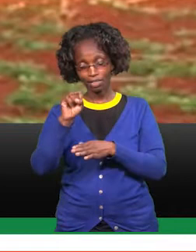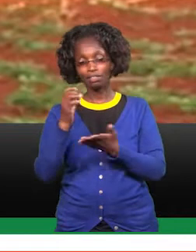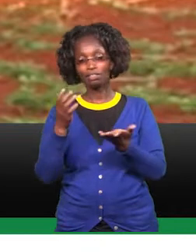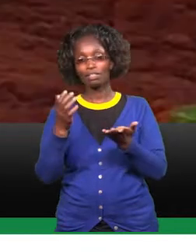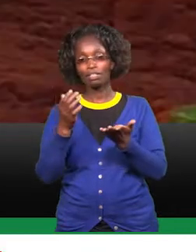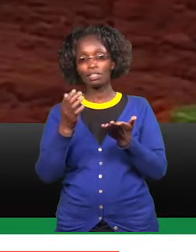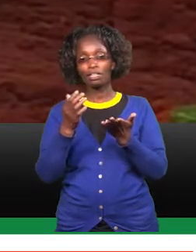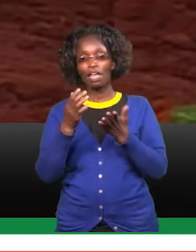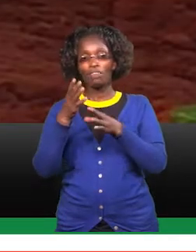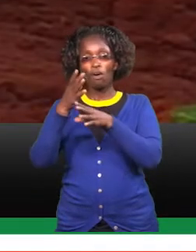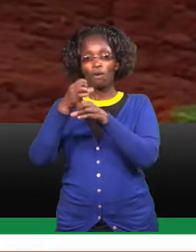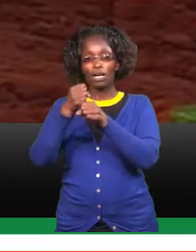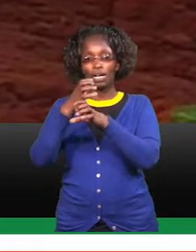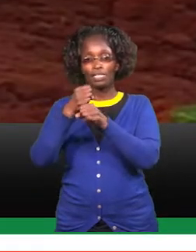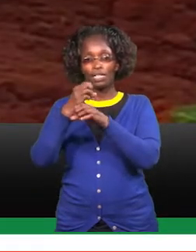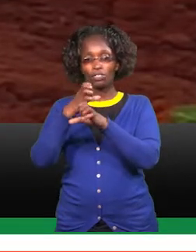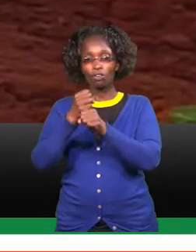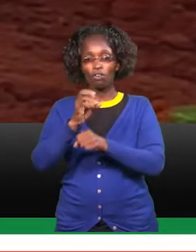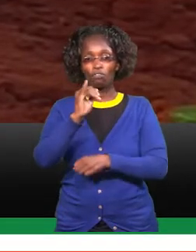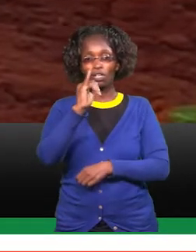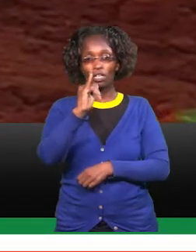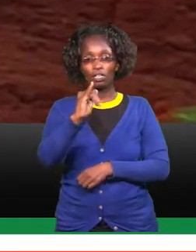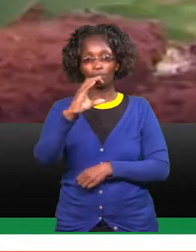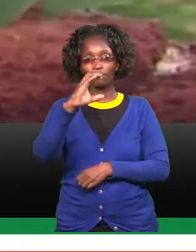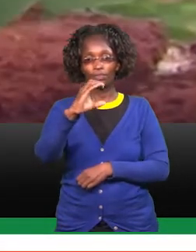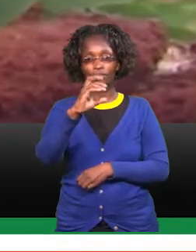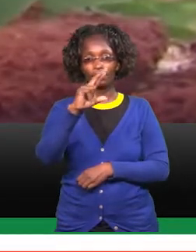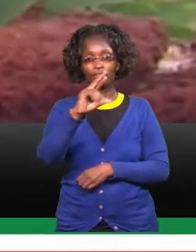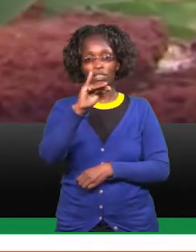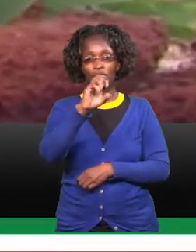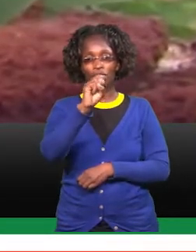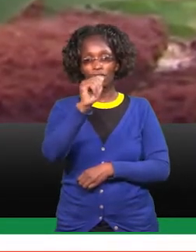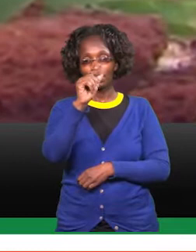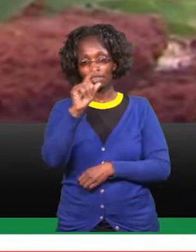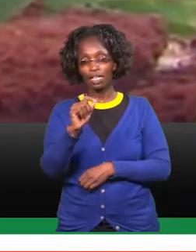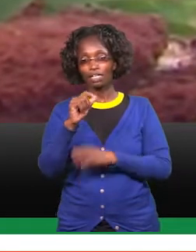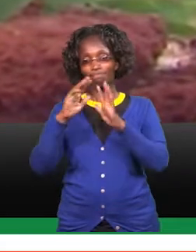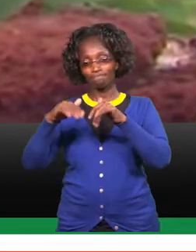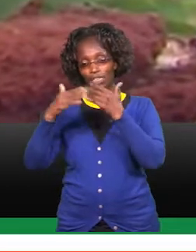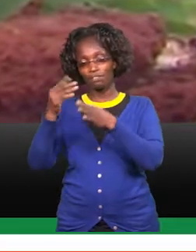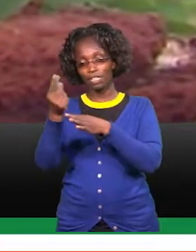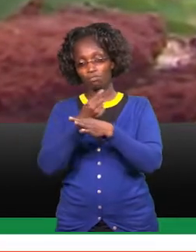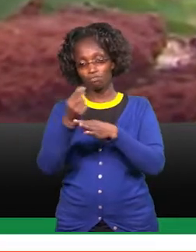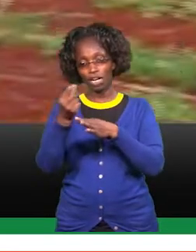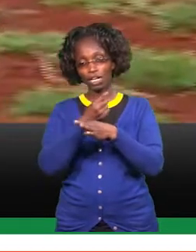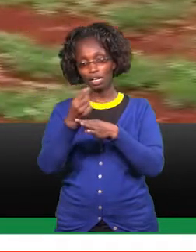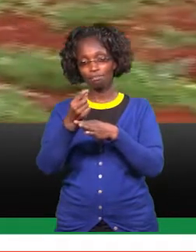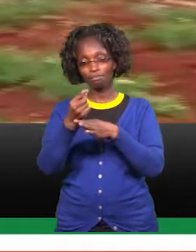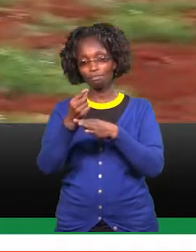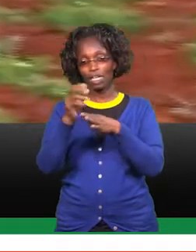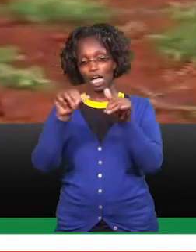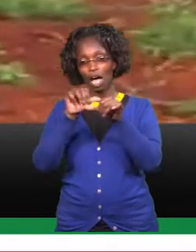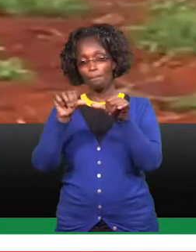zake. Shirika la Ikrisat lililompa mafunzo kuhusu kilimo cha njugu likiwa mteja wake wa kwanza.